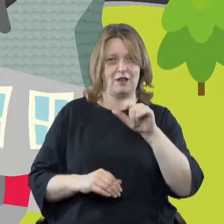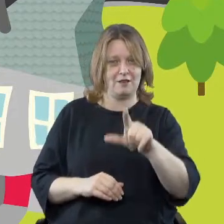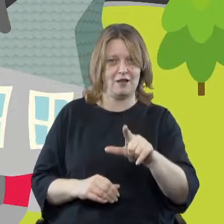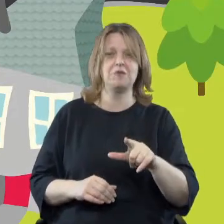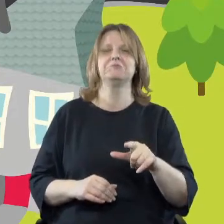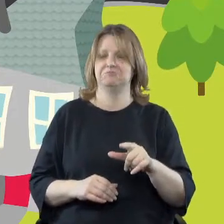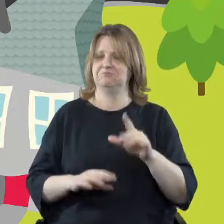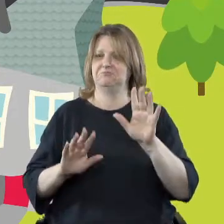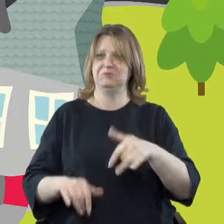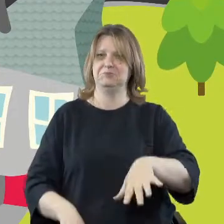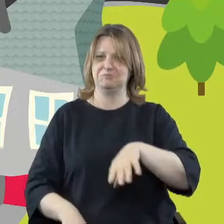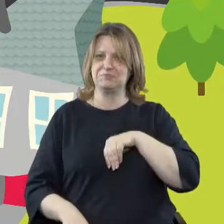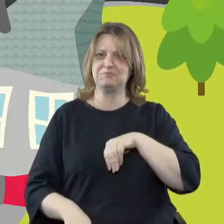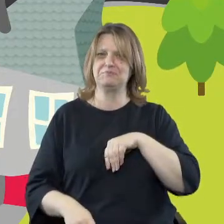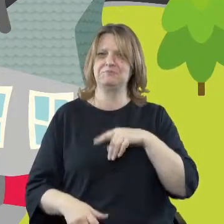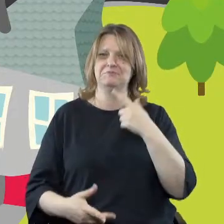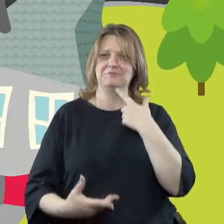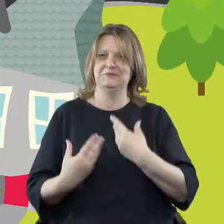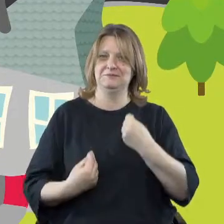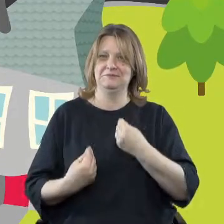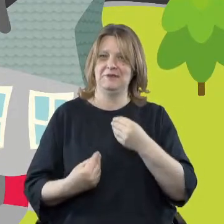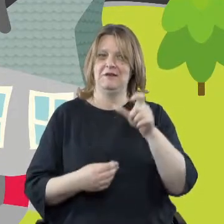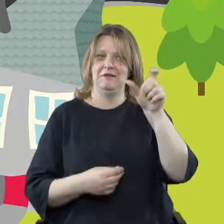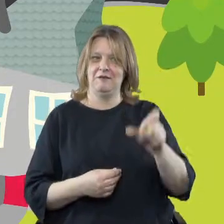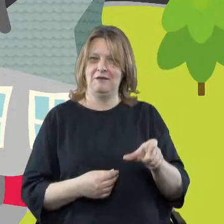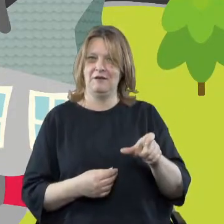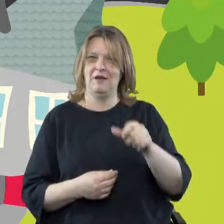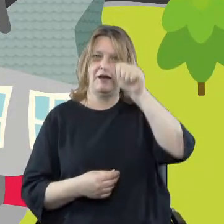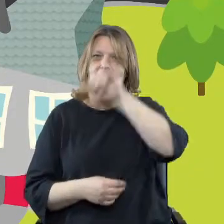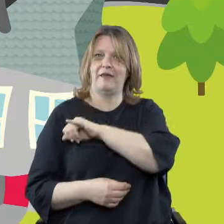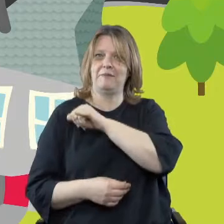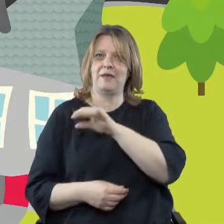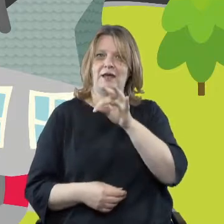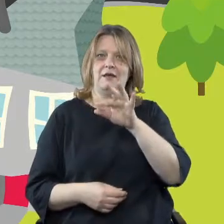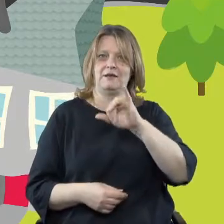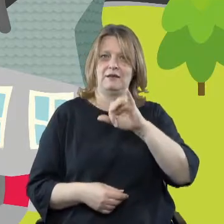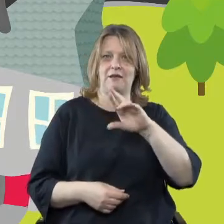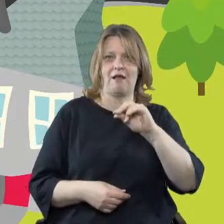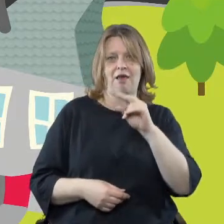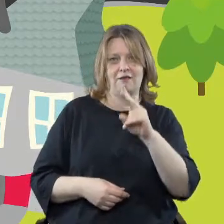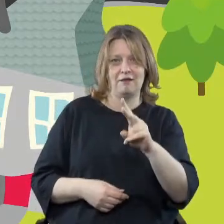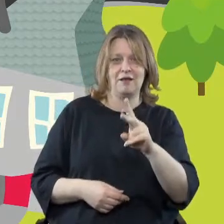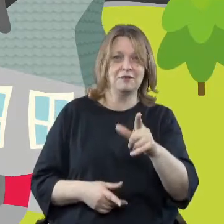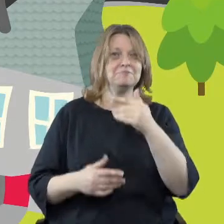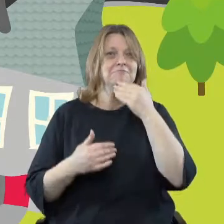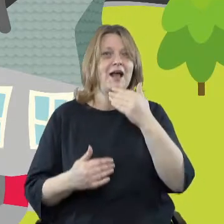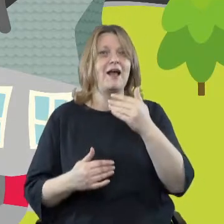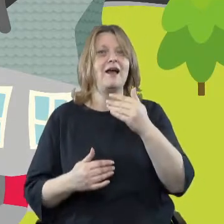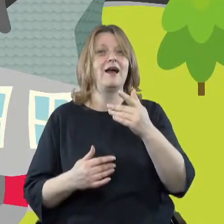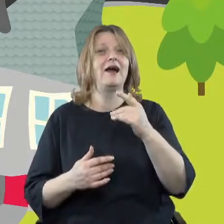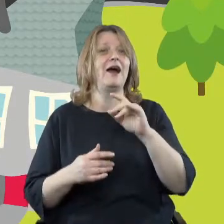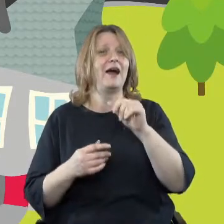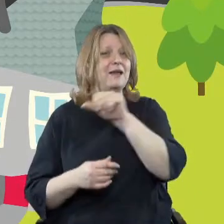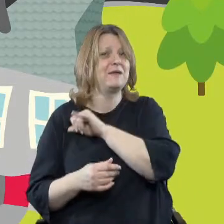krokodyla na maskotkę i nadaliśmy mu imię Tirek. Od właśnie tych ciężarówek potocznie